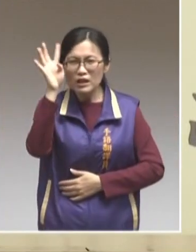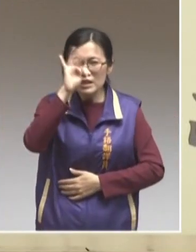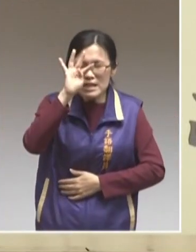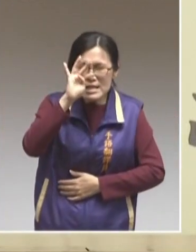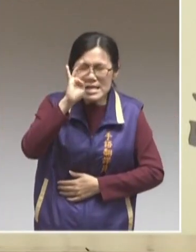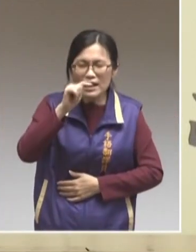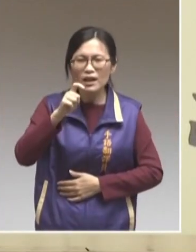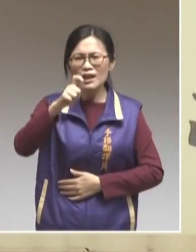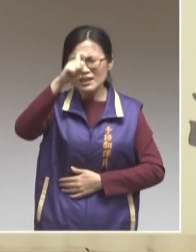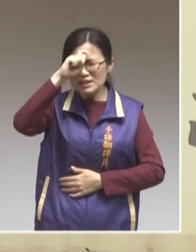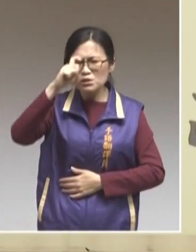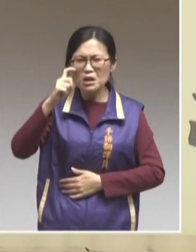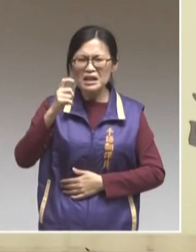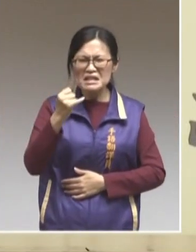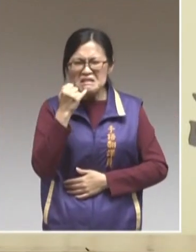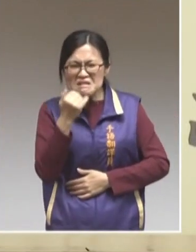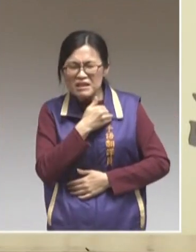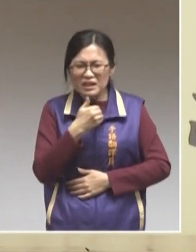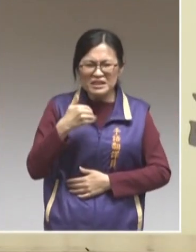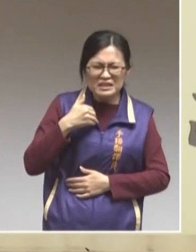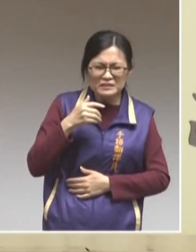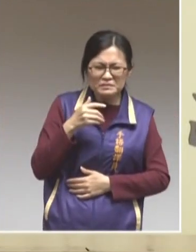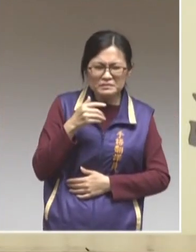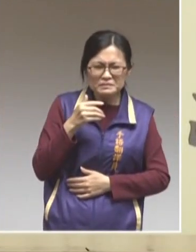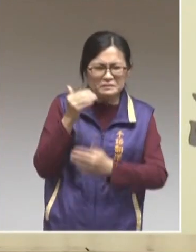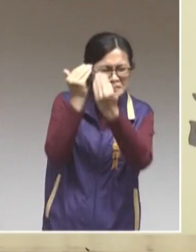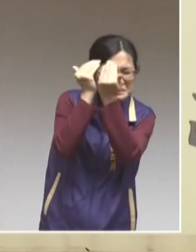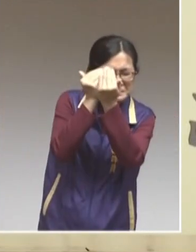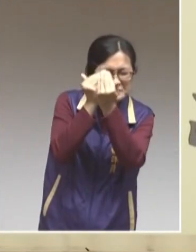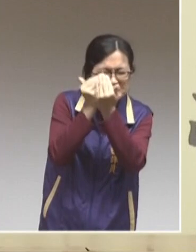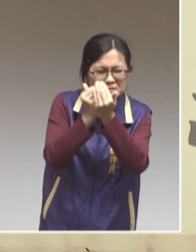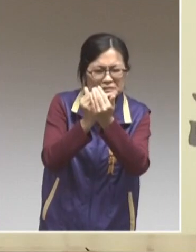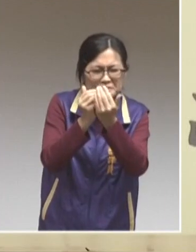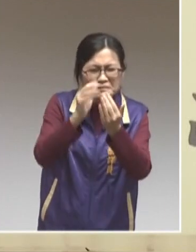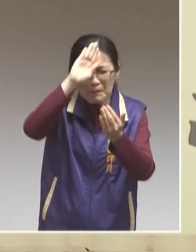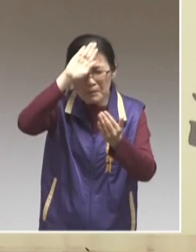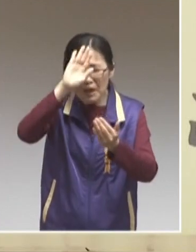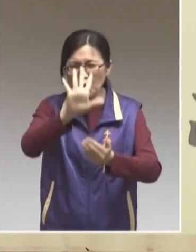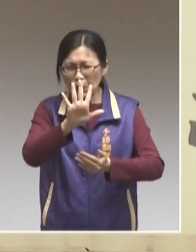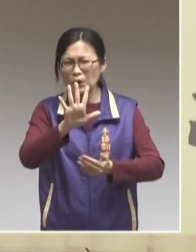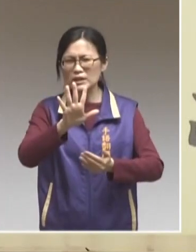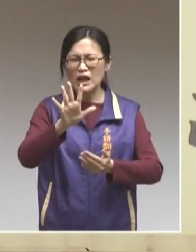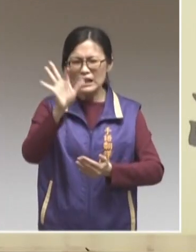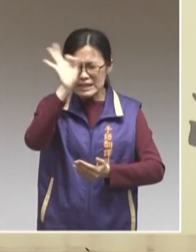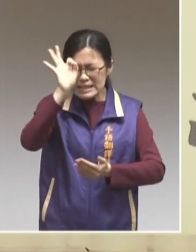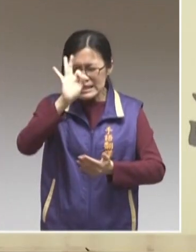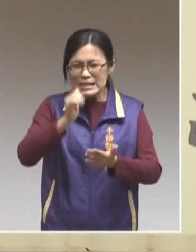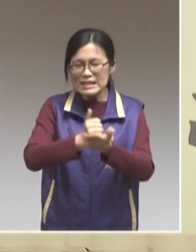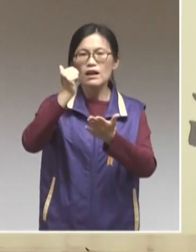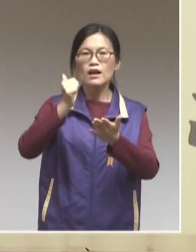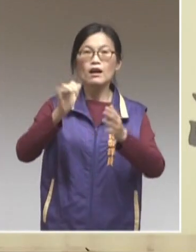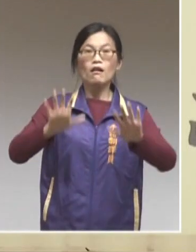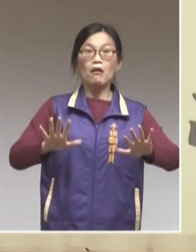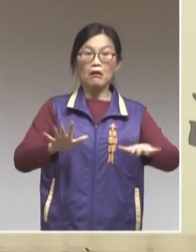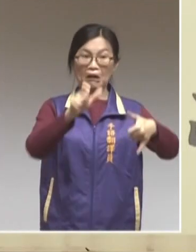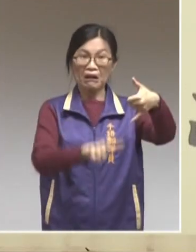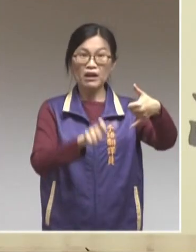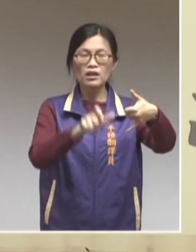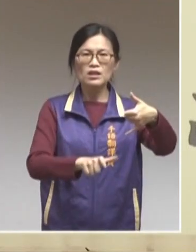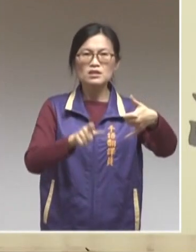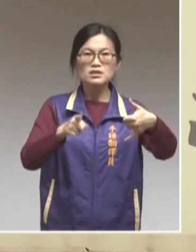社区有可能潜在的这些个案、哦、把它找出来、哦、所以今天这个个案、哦、是因为